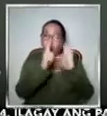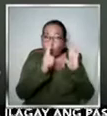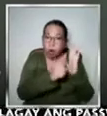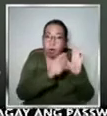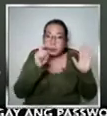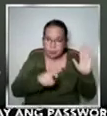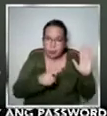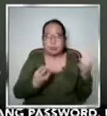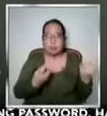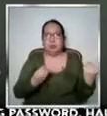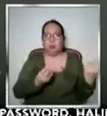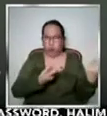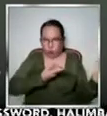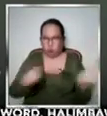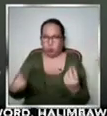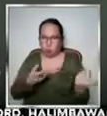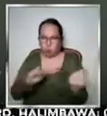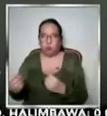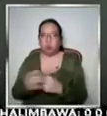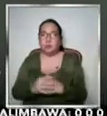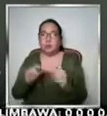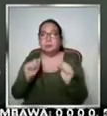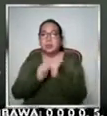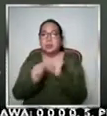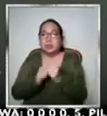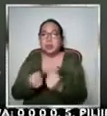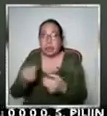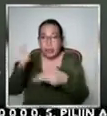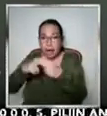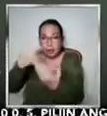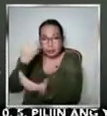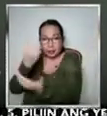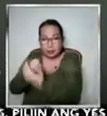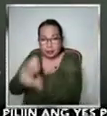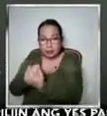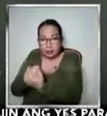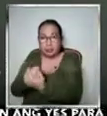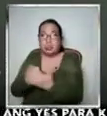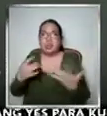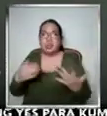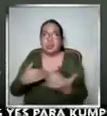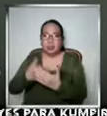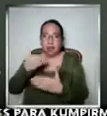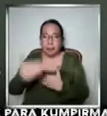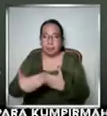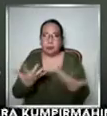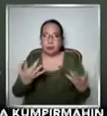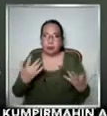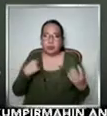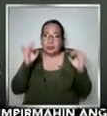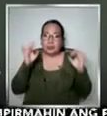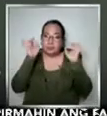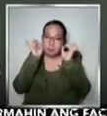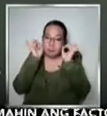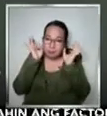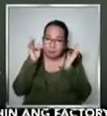yung Magna Carta, ano ba yung mga nakalagay diyan sa mga existing laws, no? So